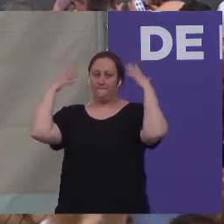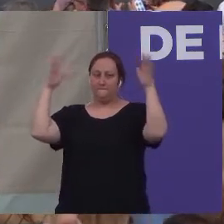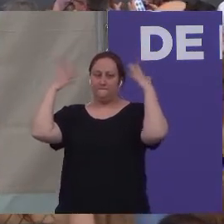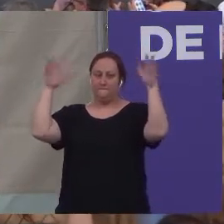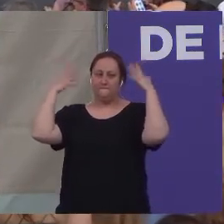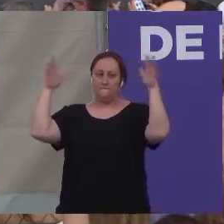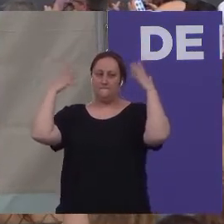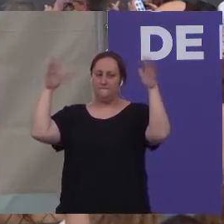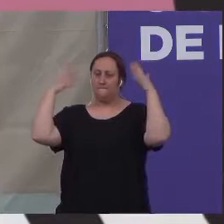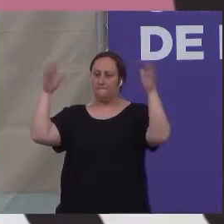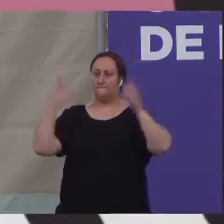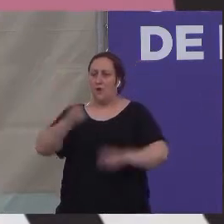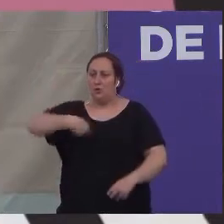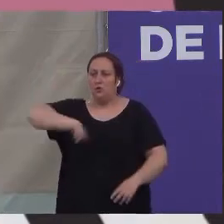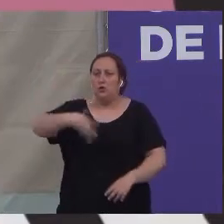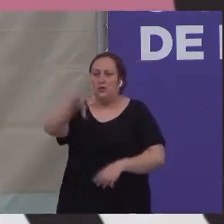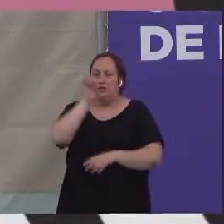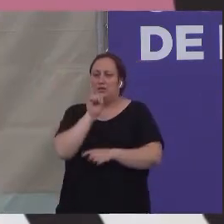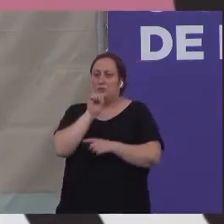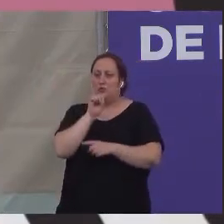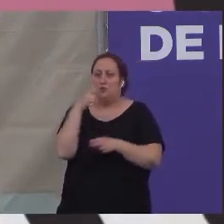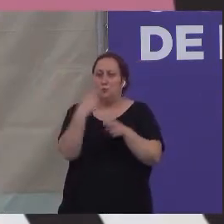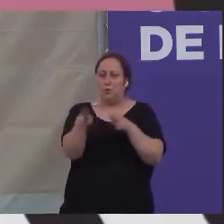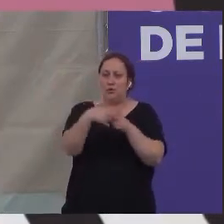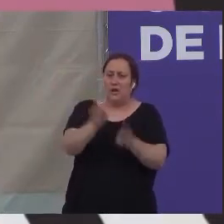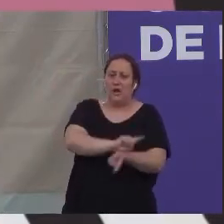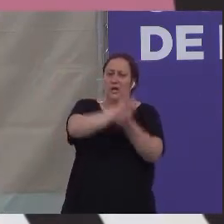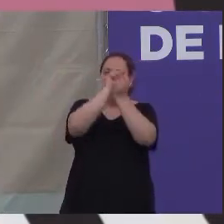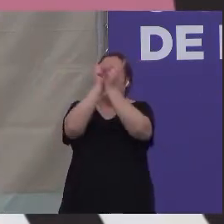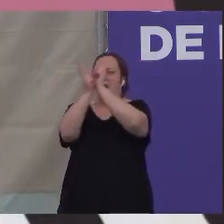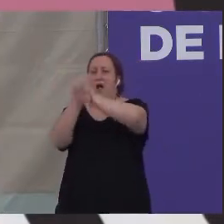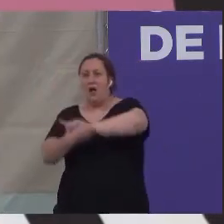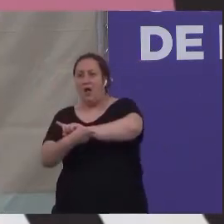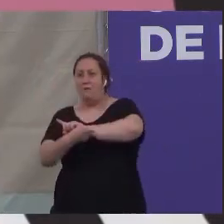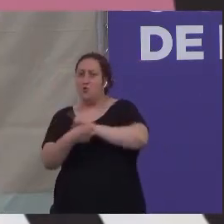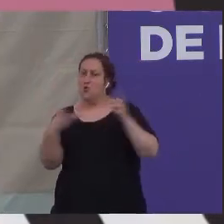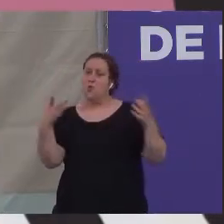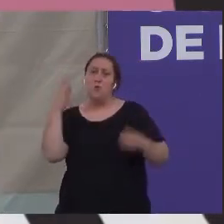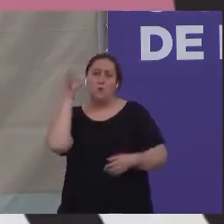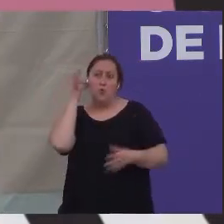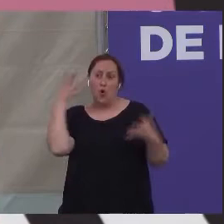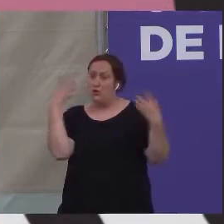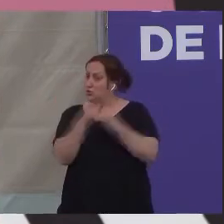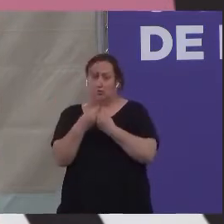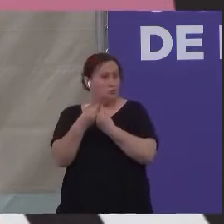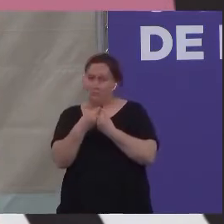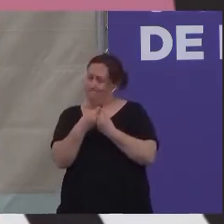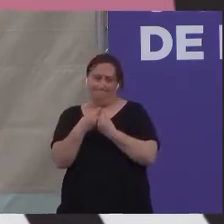Ya. Entendemos que el cambio político o será con las mujeres o no